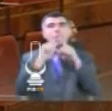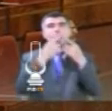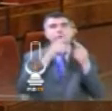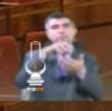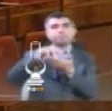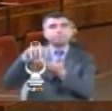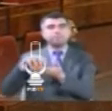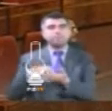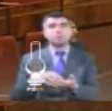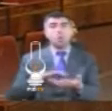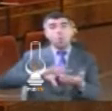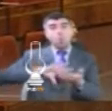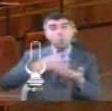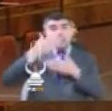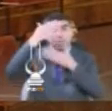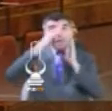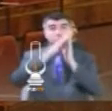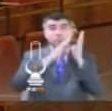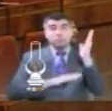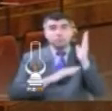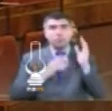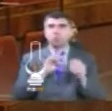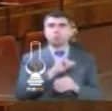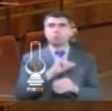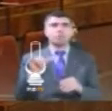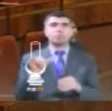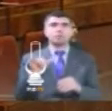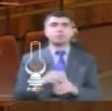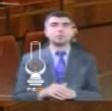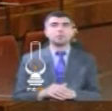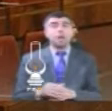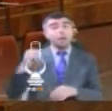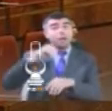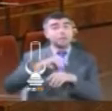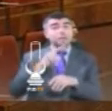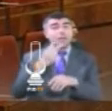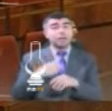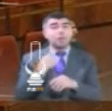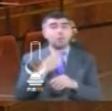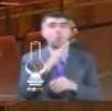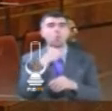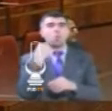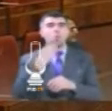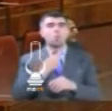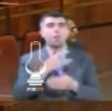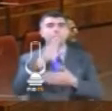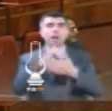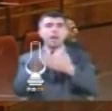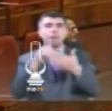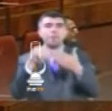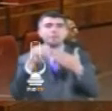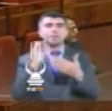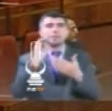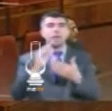ليس الظاهرة عامة في كل المؤسسات الجامعية المغربية، هذا من جهة. من جهة أخرى فالحكومة انسجاما مع البرنامج الحكومي اللي من